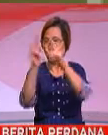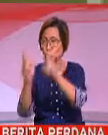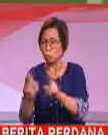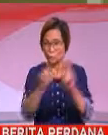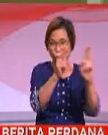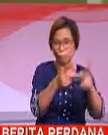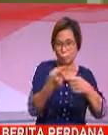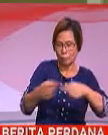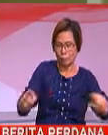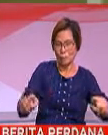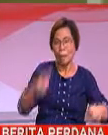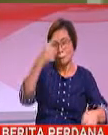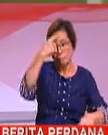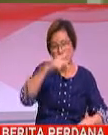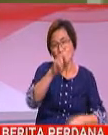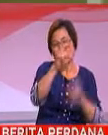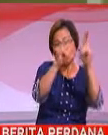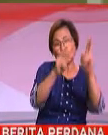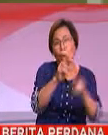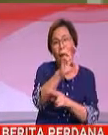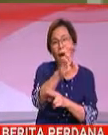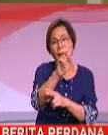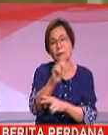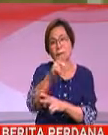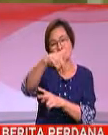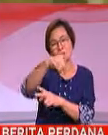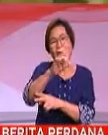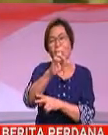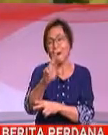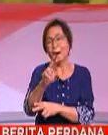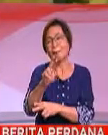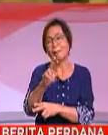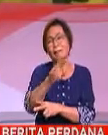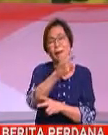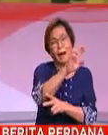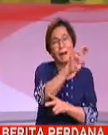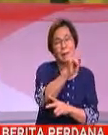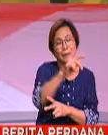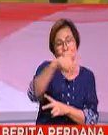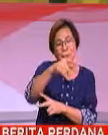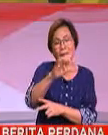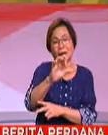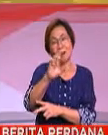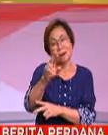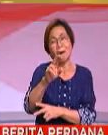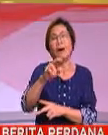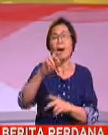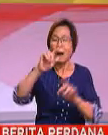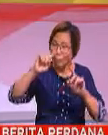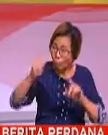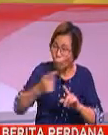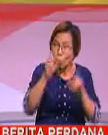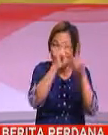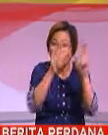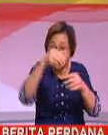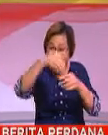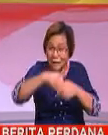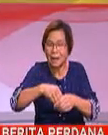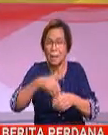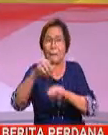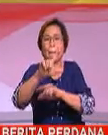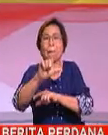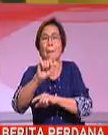ini. Okey, bagi ujian RT-PCR hanya boleh dijalankan di dalam makmal. Tapi